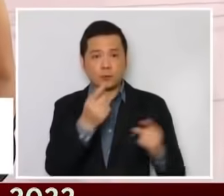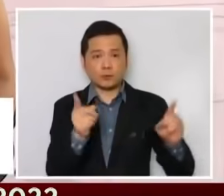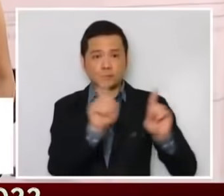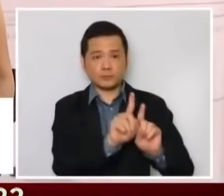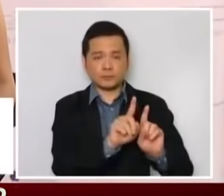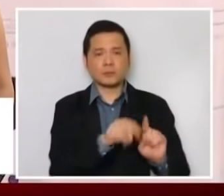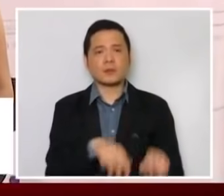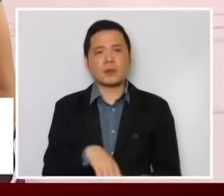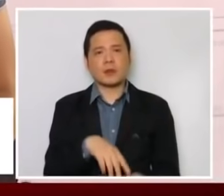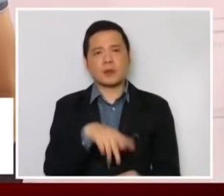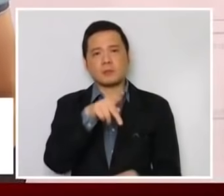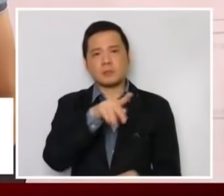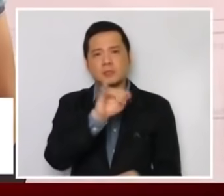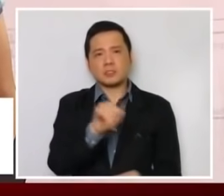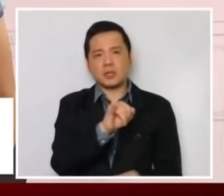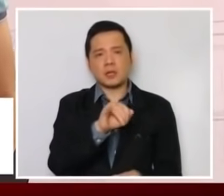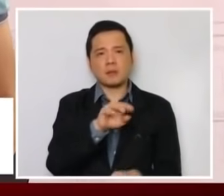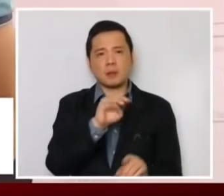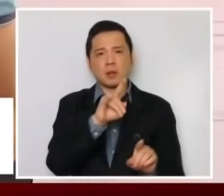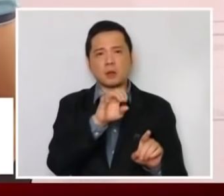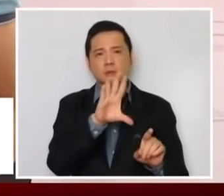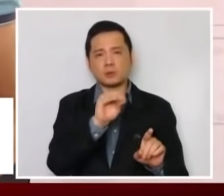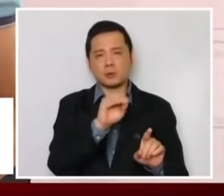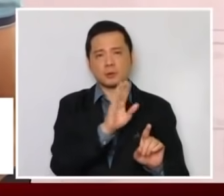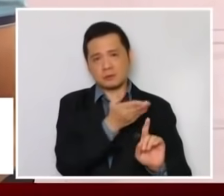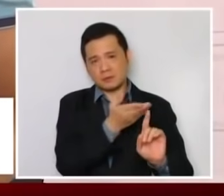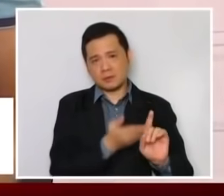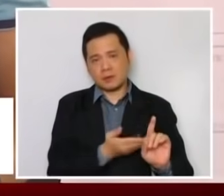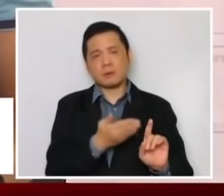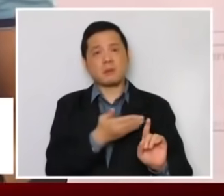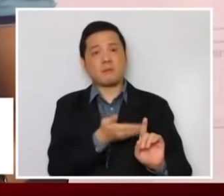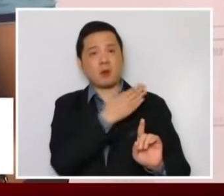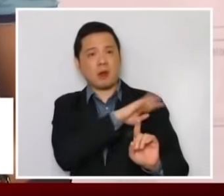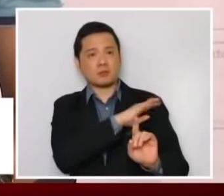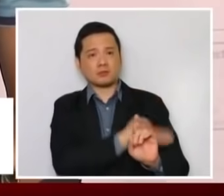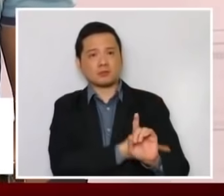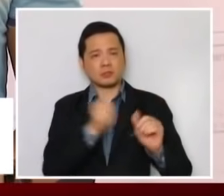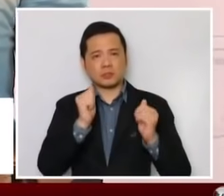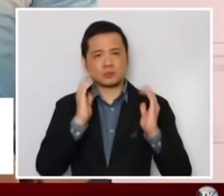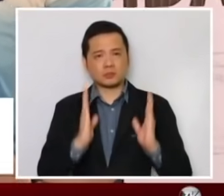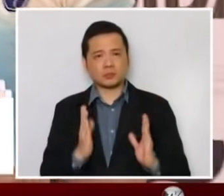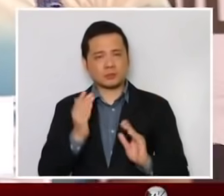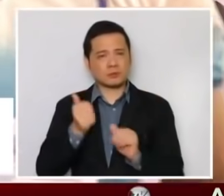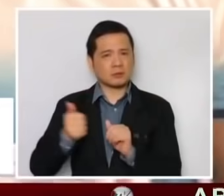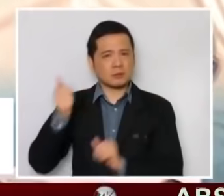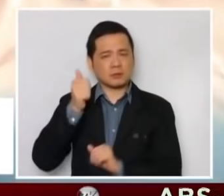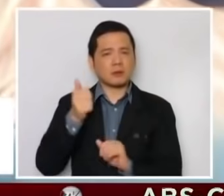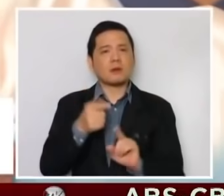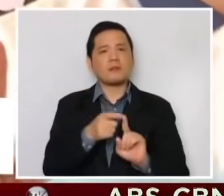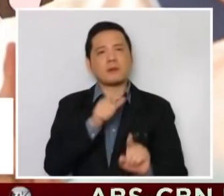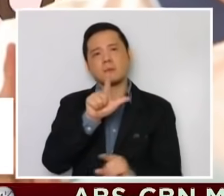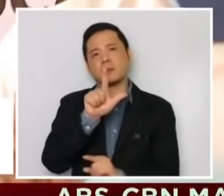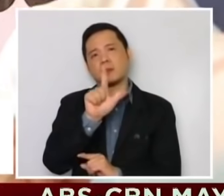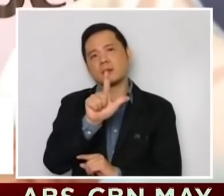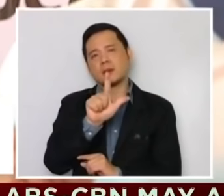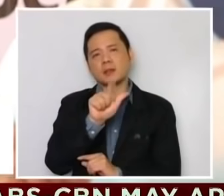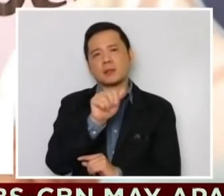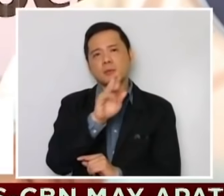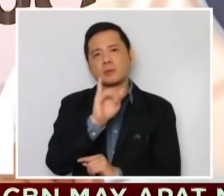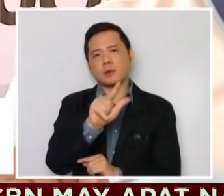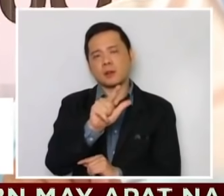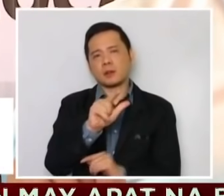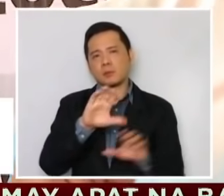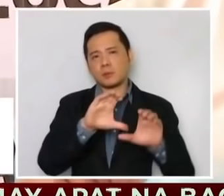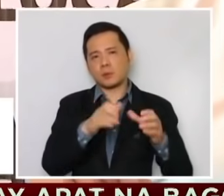PJ Malonzo, anak ng aktor at dati ring alkaldeng si Ray Malonzo. Mula Liberal Party, lumipat si Erice